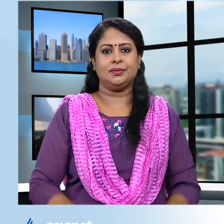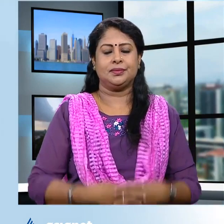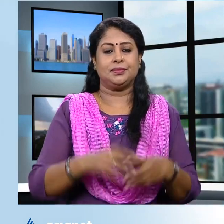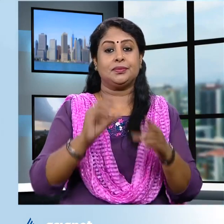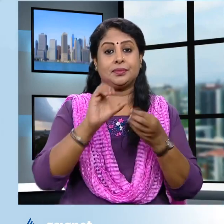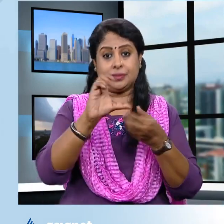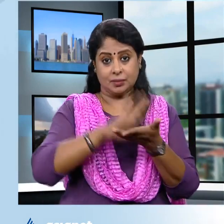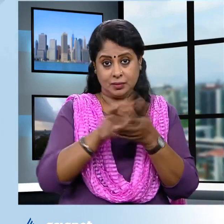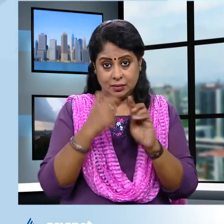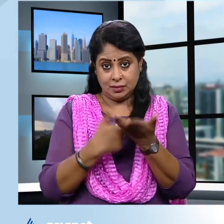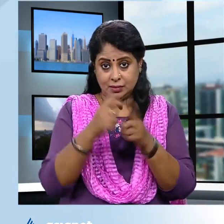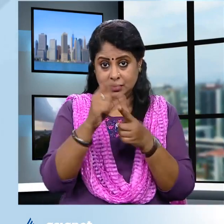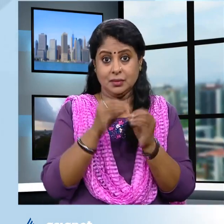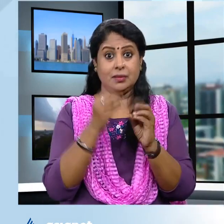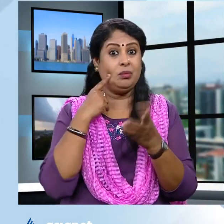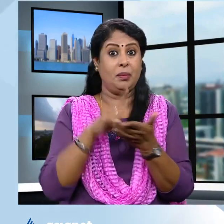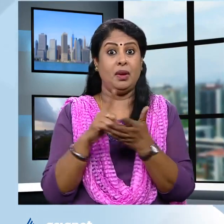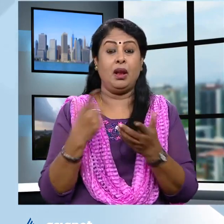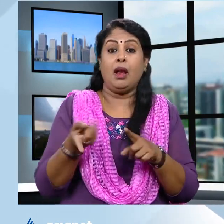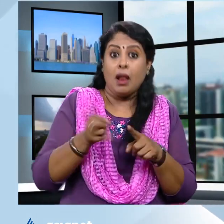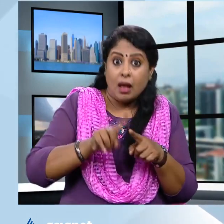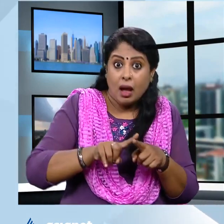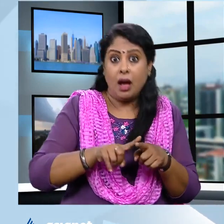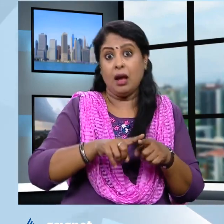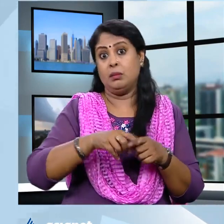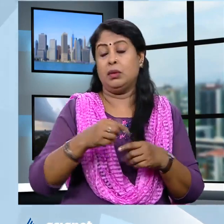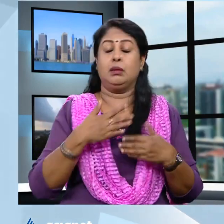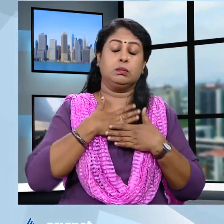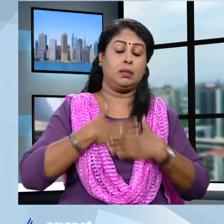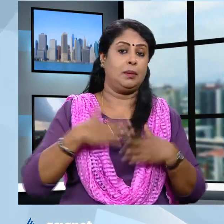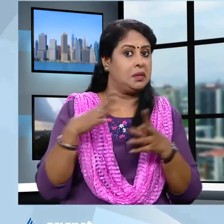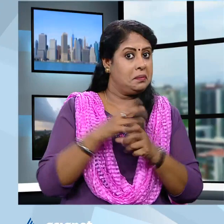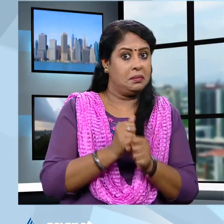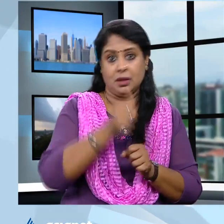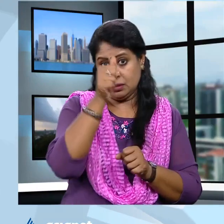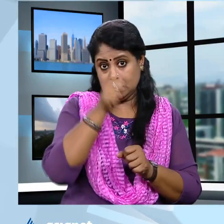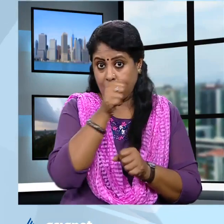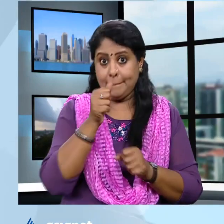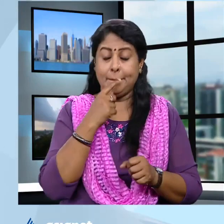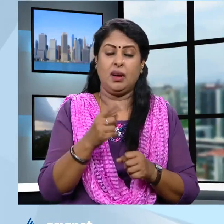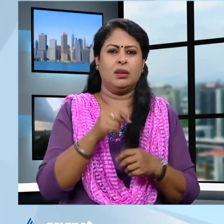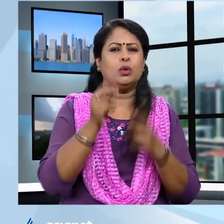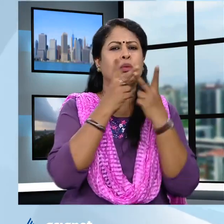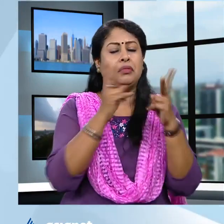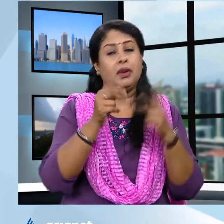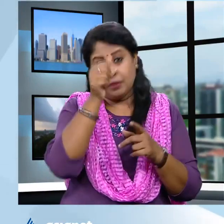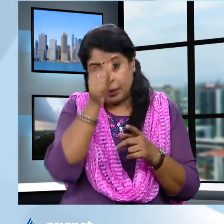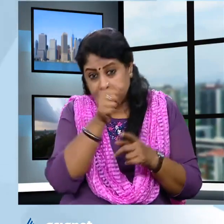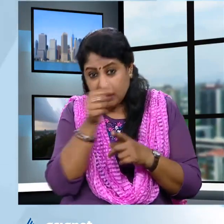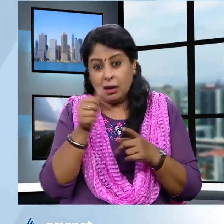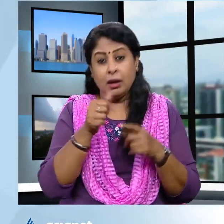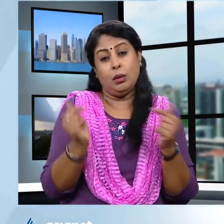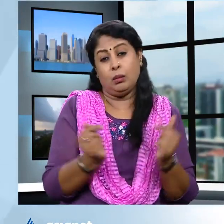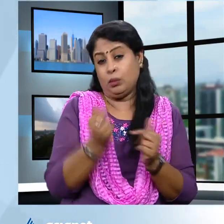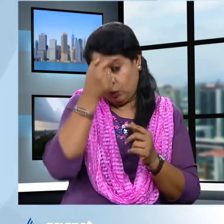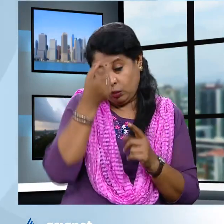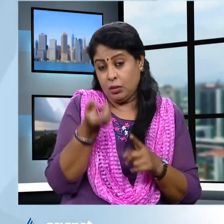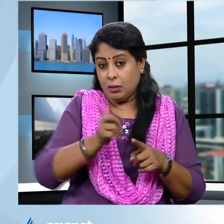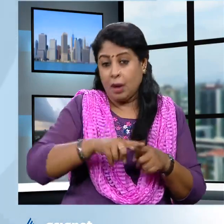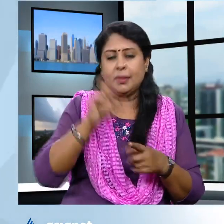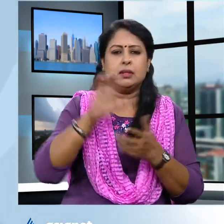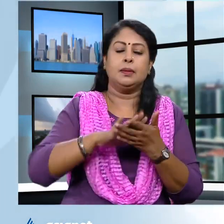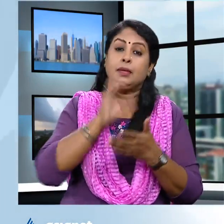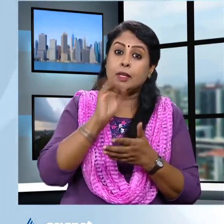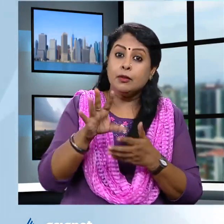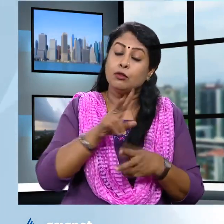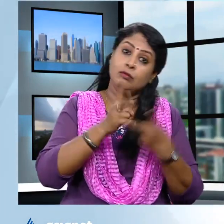ചർച്ചിൽ വന്നാൽ അസമാധാനമുണ്ടാകുമെന്ന് ഓർത്തഡോക്സ് സഭ അധ്യക്ഷൻ. ഓരോ പള്ളിയിലും പ്രശ്നങ്ങൾ ഉണ്ടാകും, ഇക്കാര്യം മുഖ്യമന്ത്രി അറിയിച്ചിട്ടുണ്ട്. മറ്റ് സമവായ നിർദ്ദേശങ്ങൾ